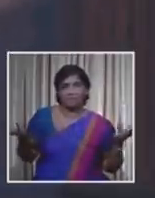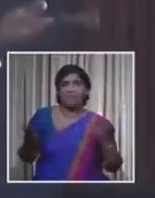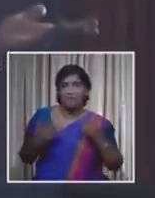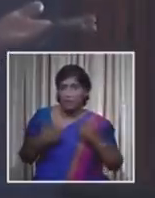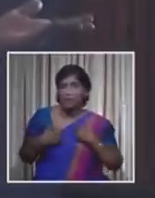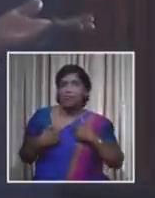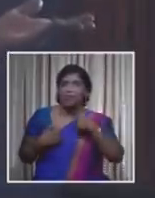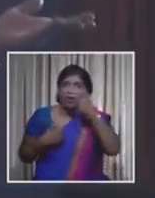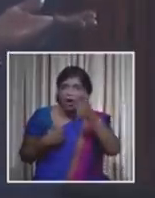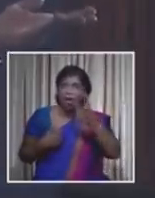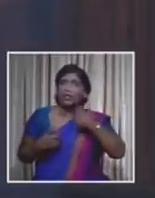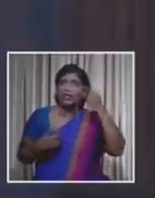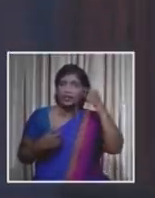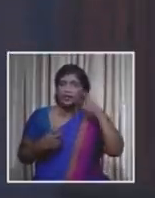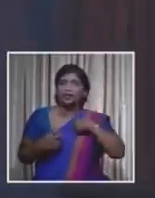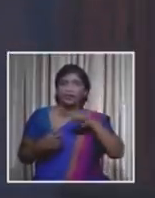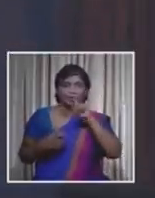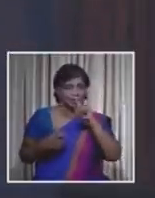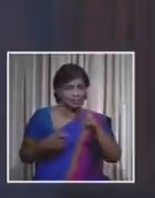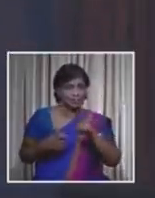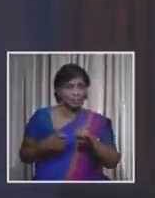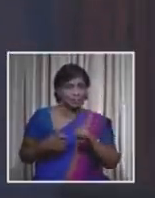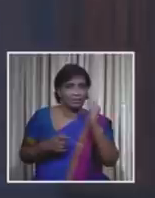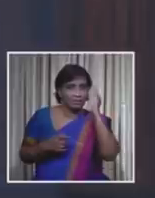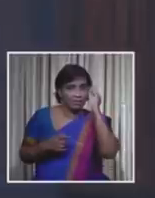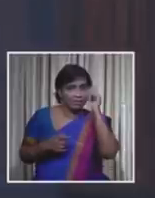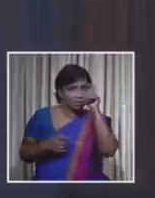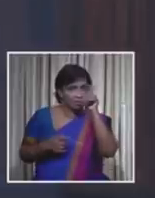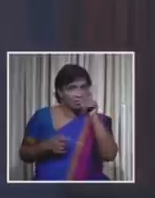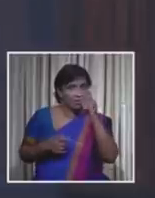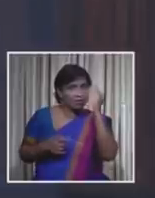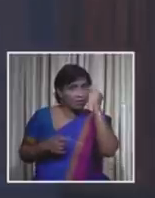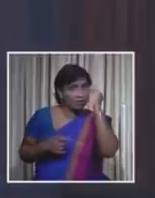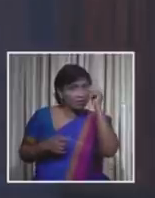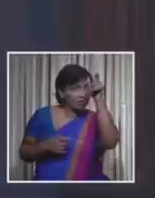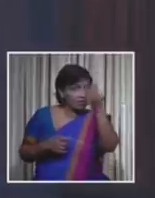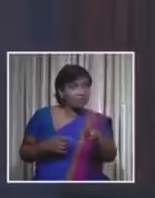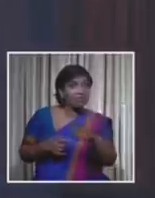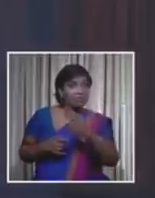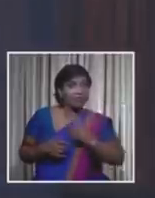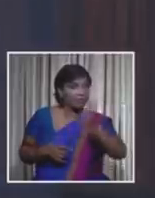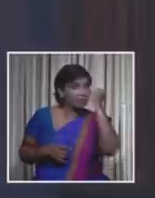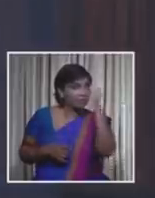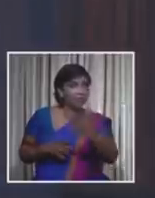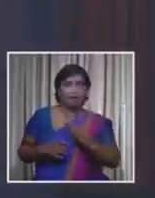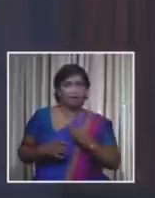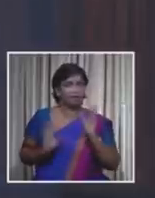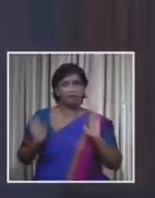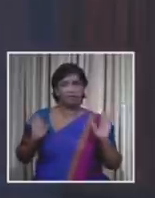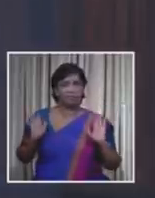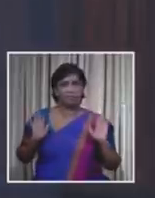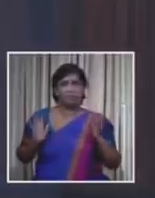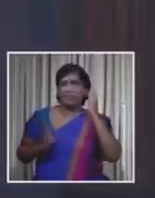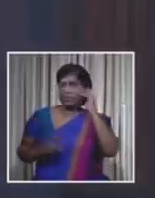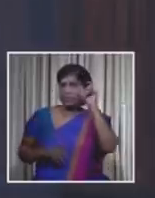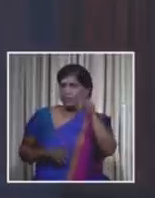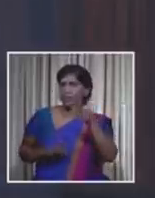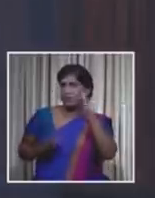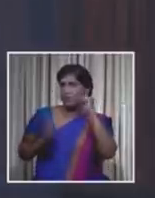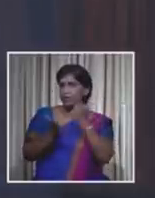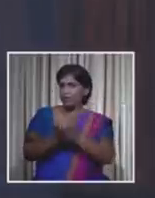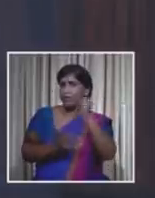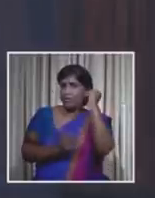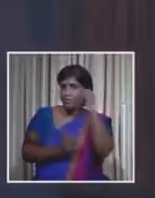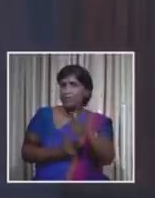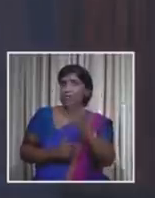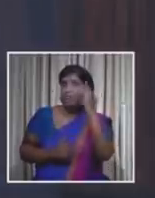කිව්වේ යහපත් සිතින් එතකොට කාන්තාවන්ට අහගන්න කාන්තාවන්ට මම අපහසුතාවයට පත් කරේ නෑ කාන්තාවන් අපහසුතාවයට පත්